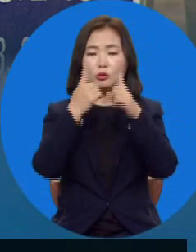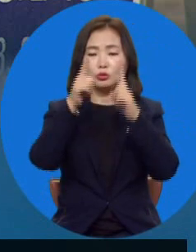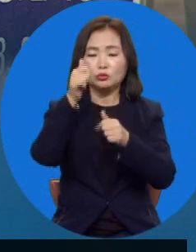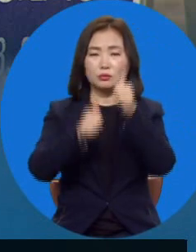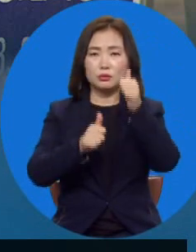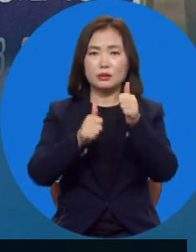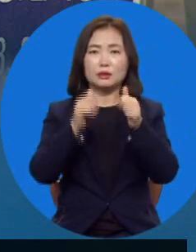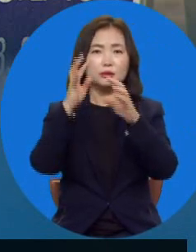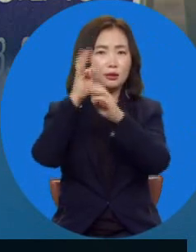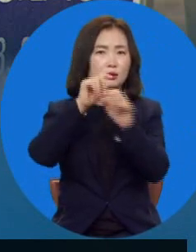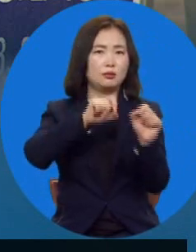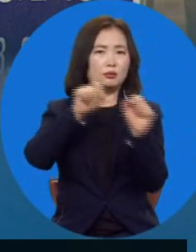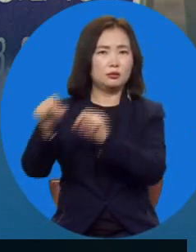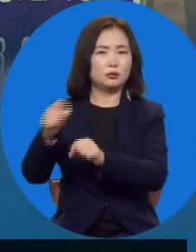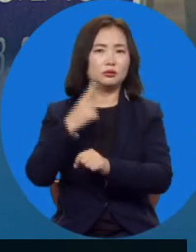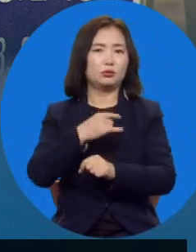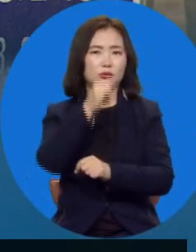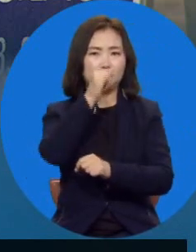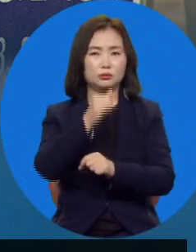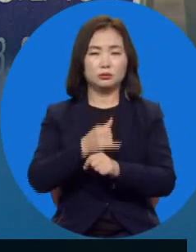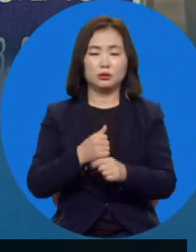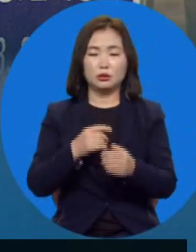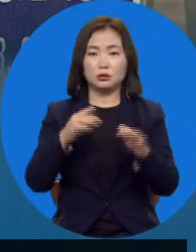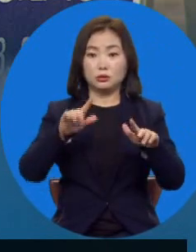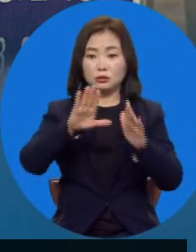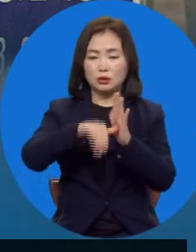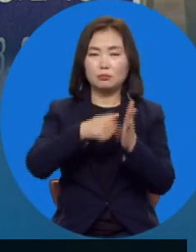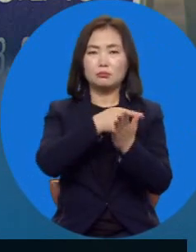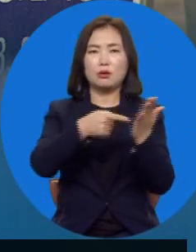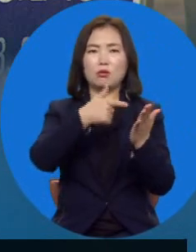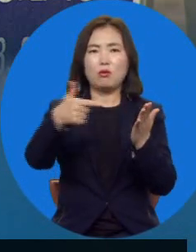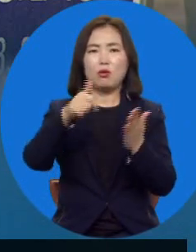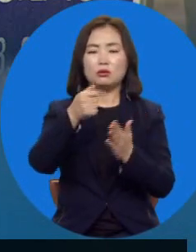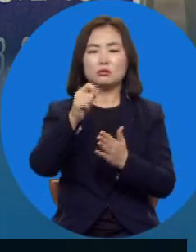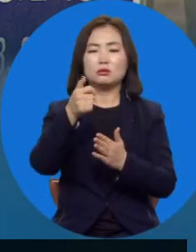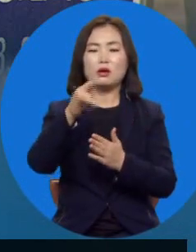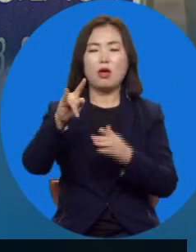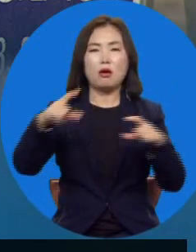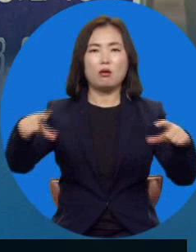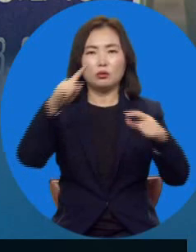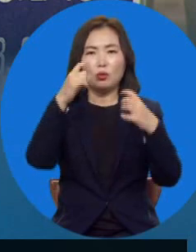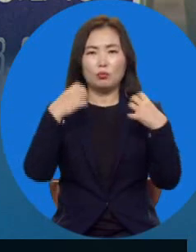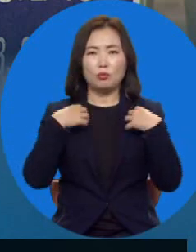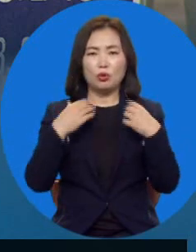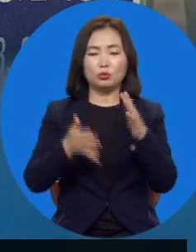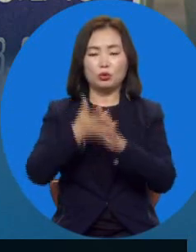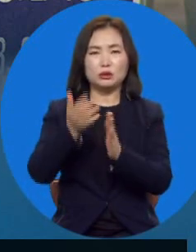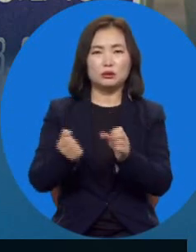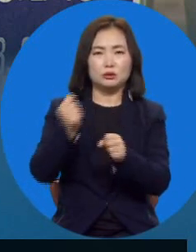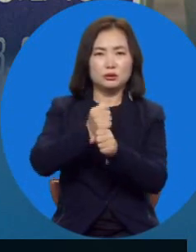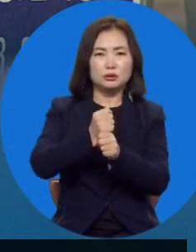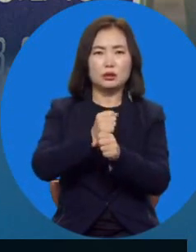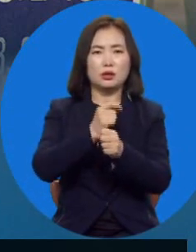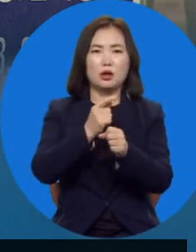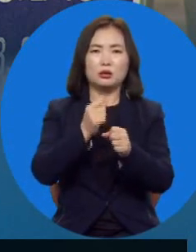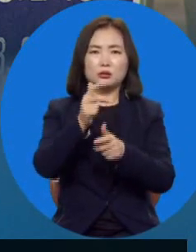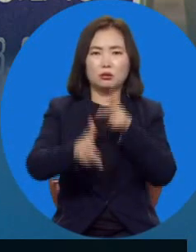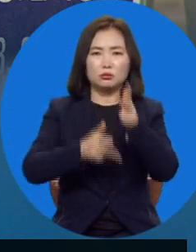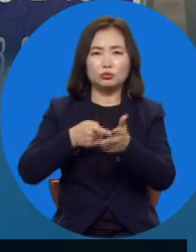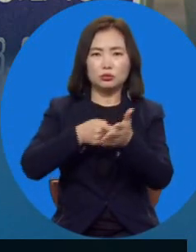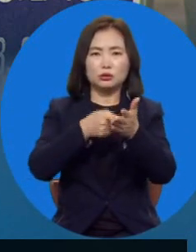시험 일정이 연기 되기도 했죠 당시의 피해가 가장 컸던 흥행에는 정부가 특별 도시재생 사업을 추진하고 있지만